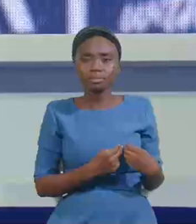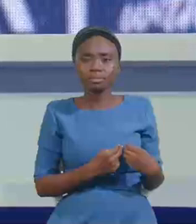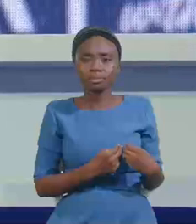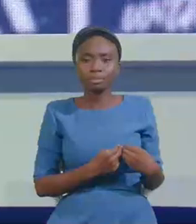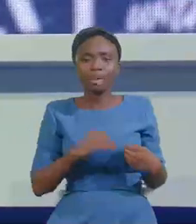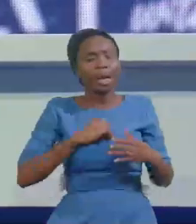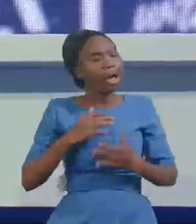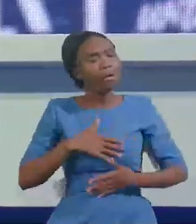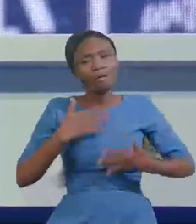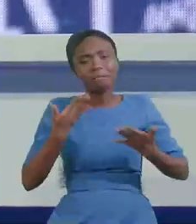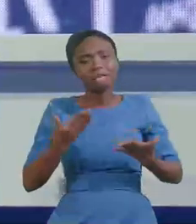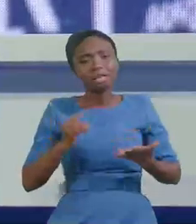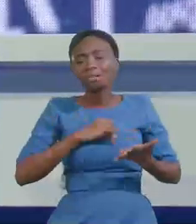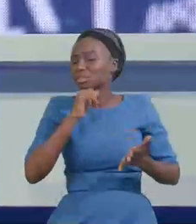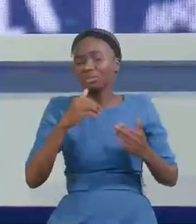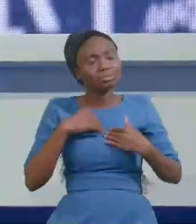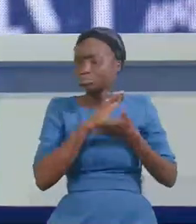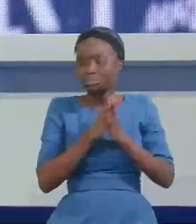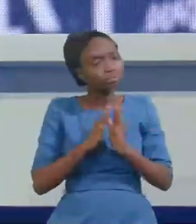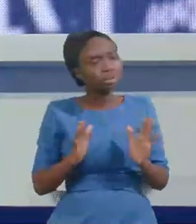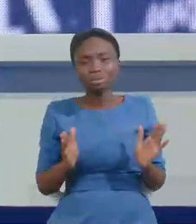au prince de paix vient dans mon cœur.